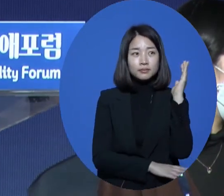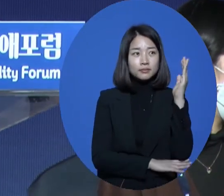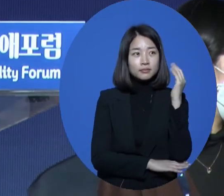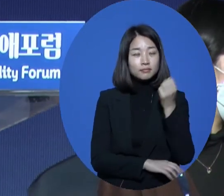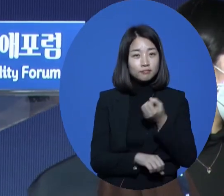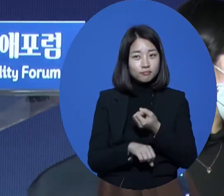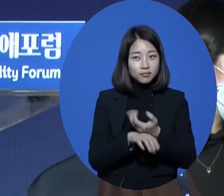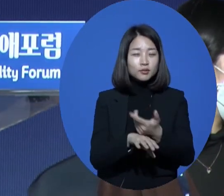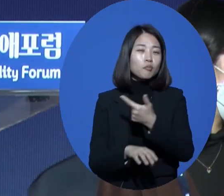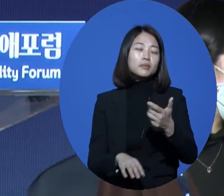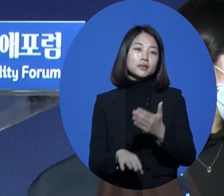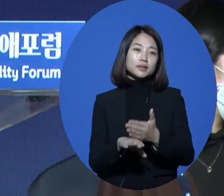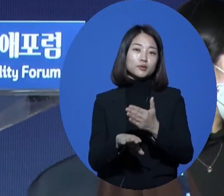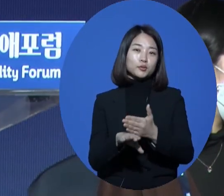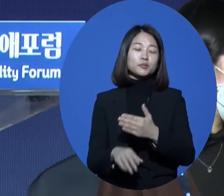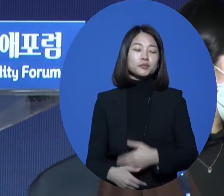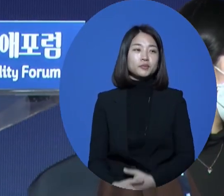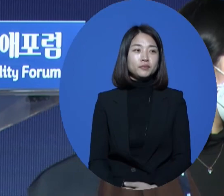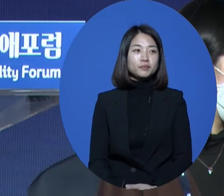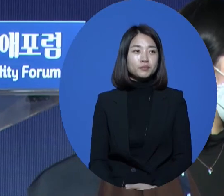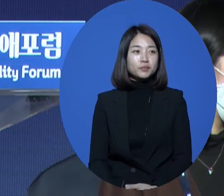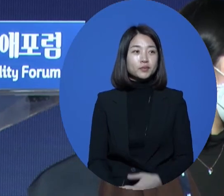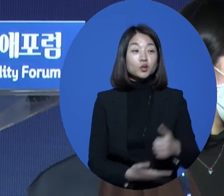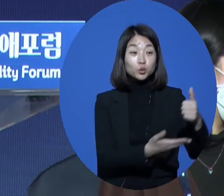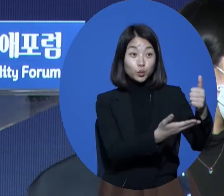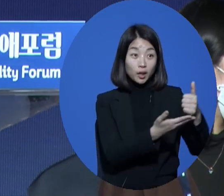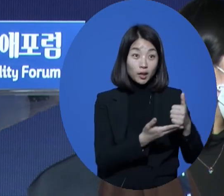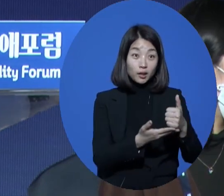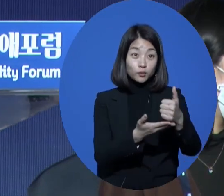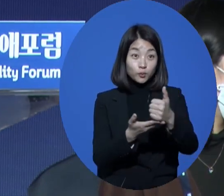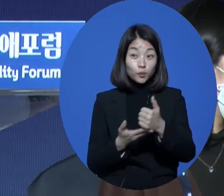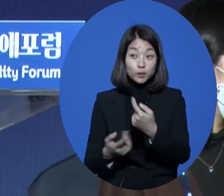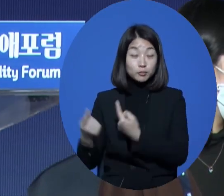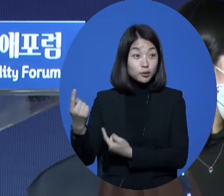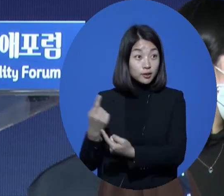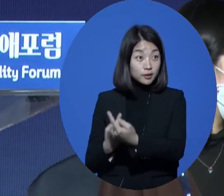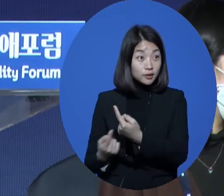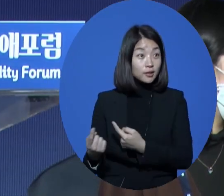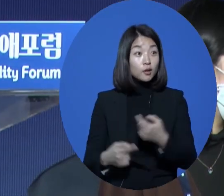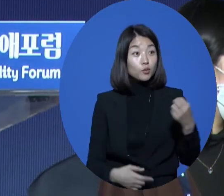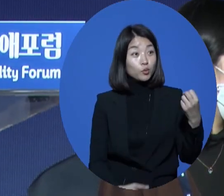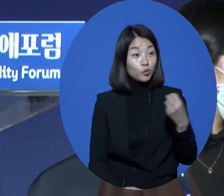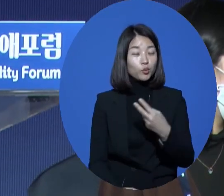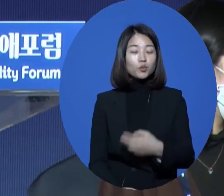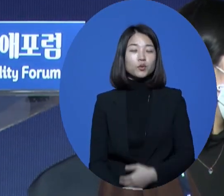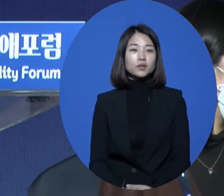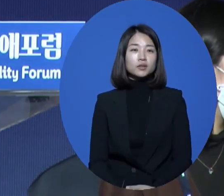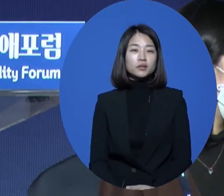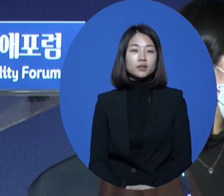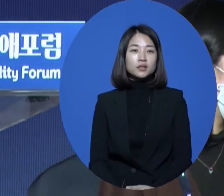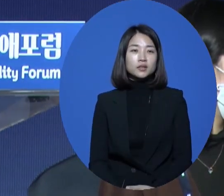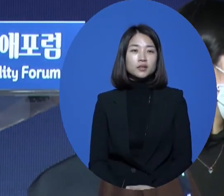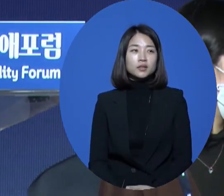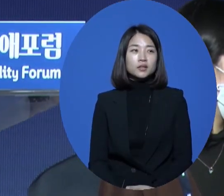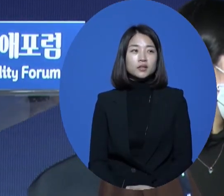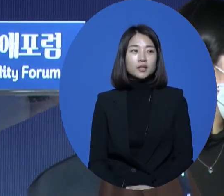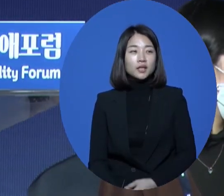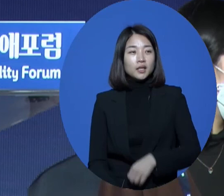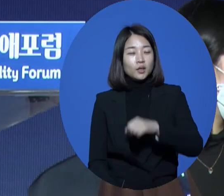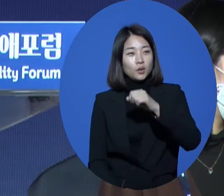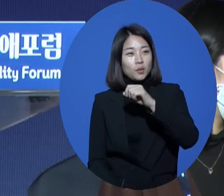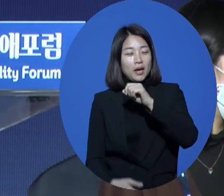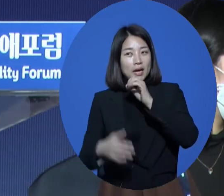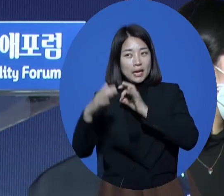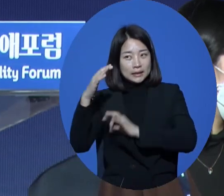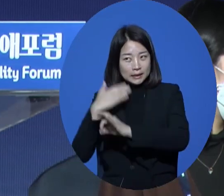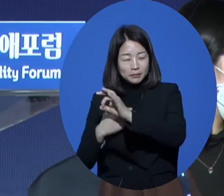개인적으로 굉장히 너무 감사드리고요. 초대에 선뜻 응해주신 연사님들, 그리고 무엇보다 좀 시차 때문에 굉장히 오전이나